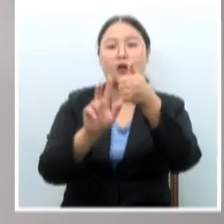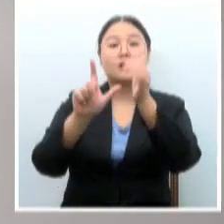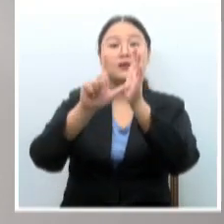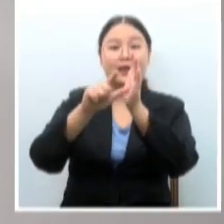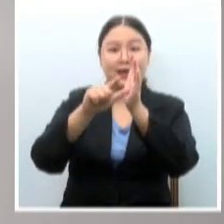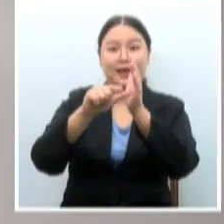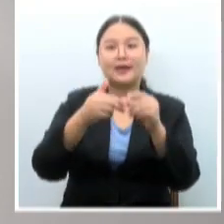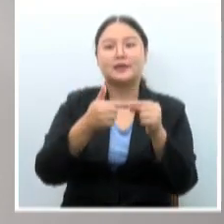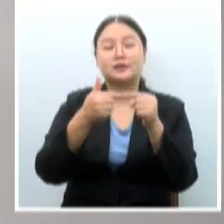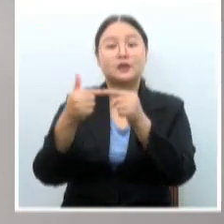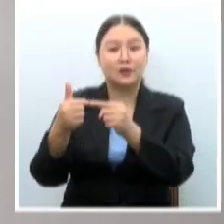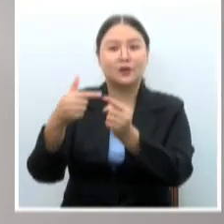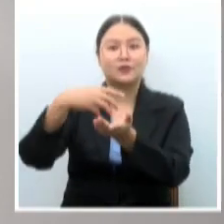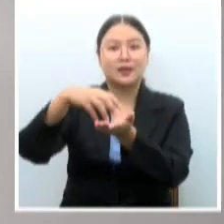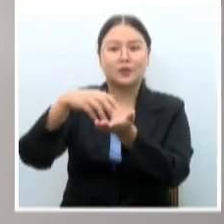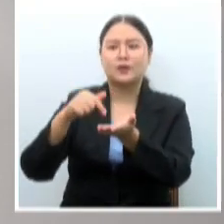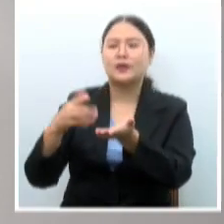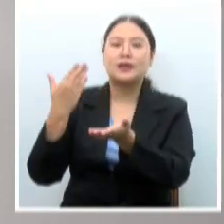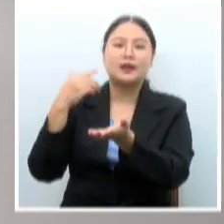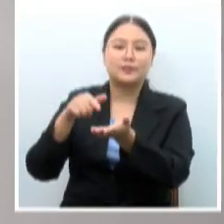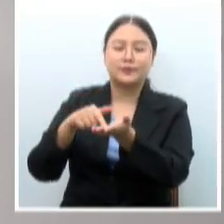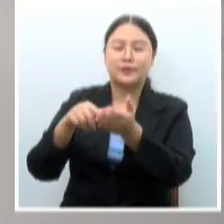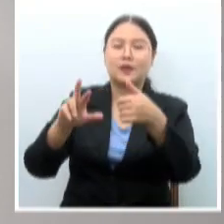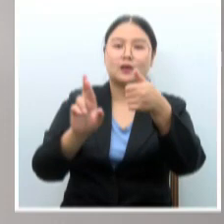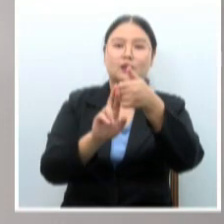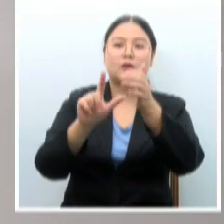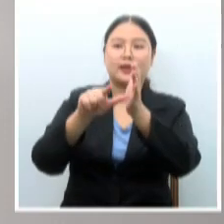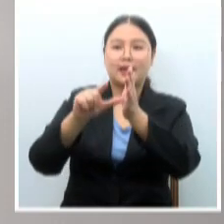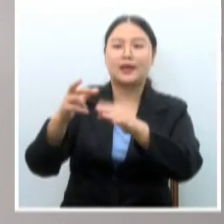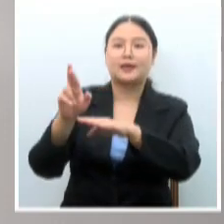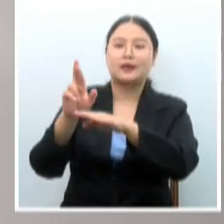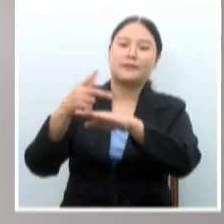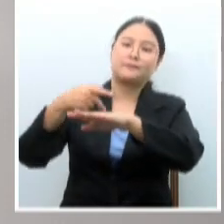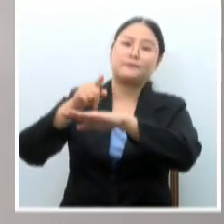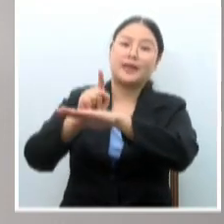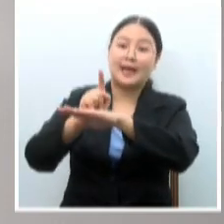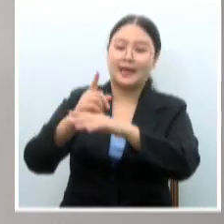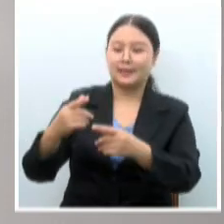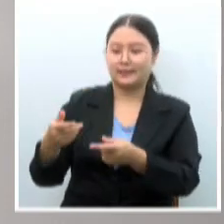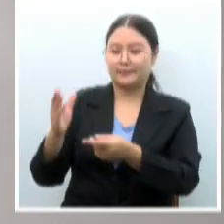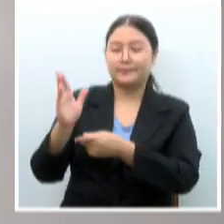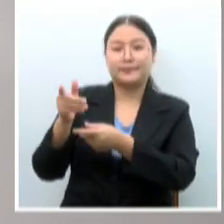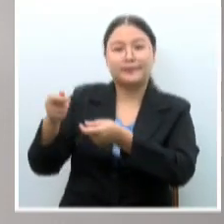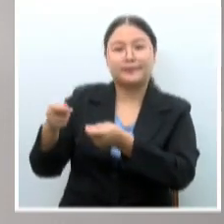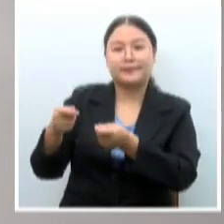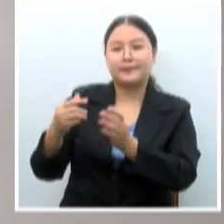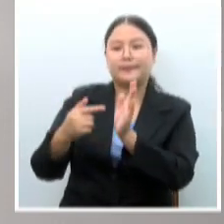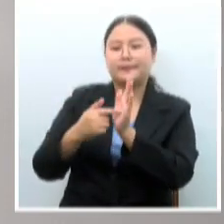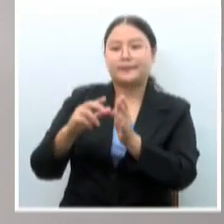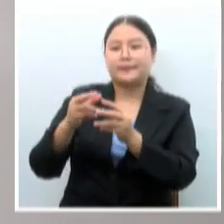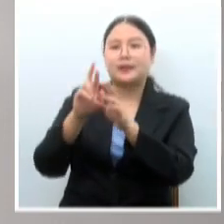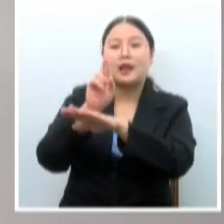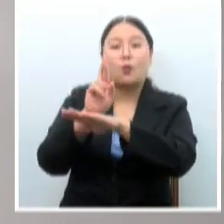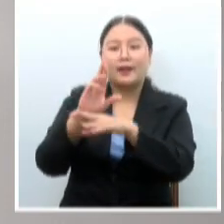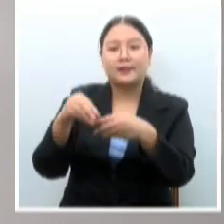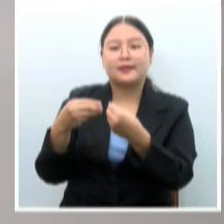านนะคะซึ่งท่านได้ให้เกียรติไปเป็นประธานเปิดในวันงานวันเกียรติยศแล้วก็มอบโล่รางวัลเกียรติบัตรการขับเคลื่อนนโยบายจุดเน้นของสำนักงานคณะ